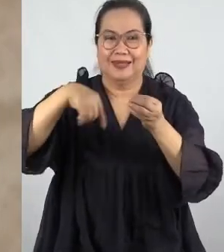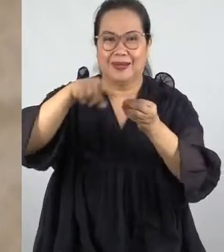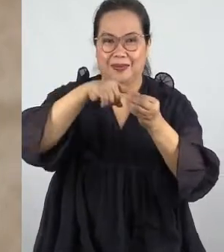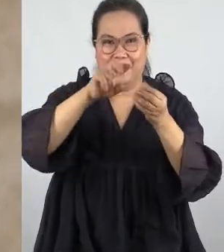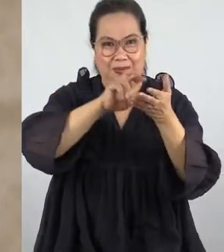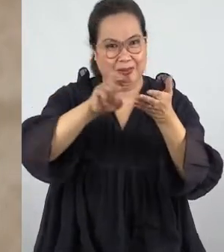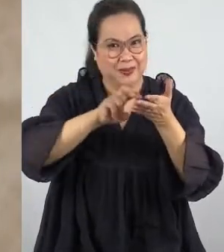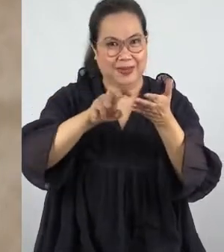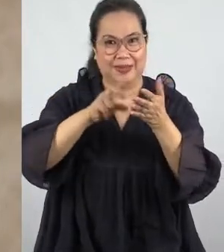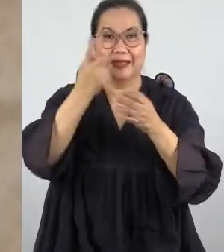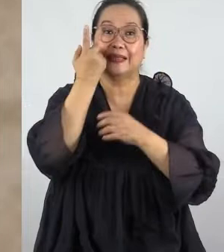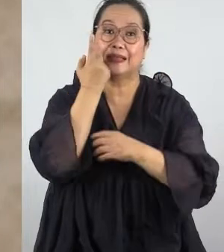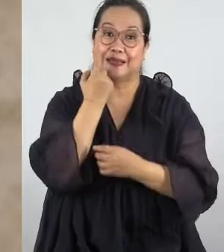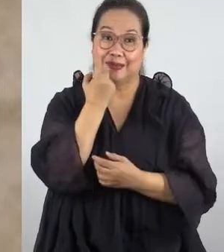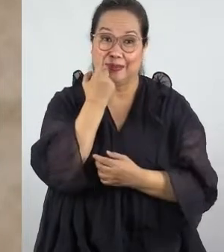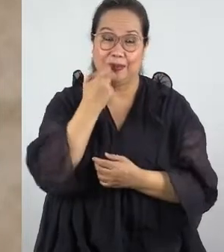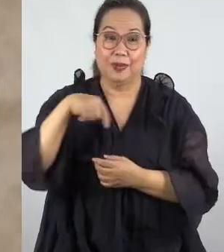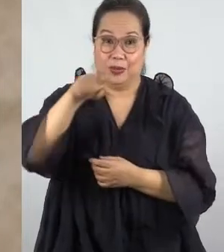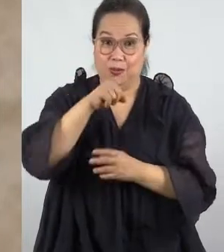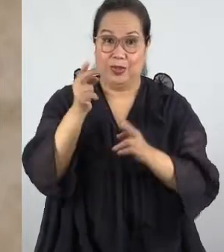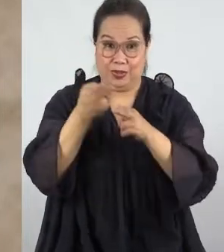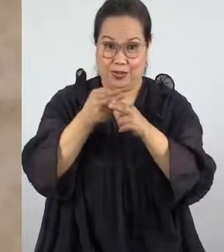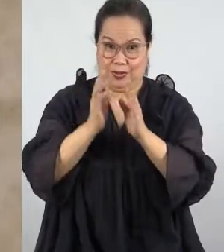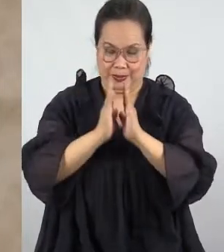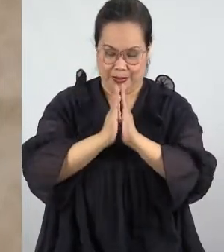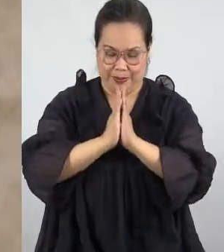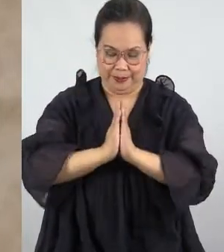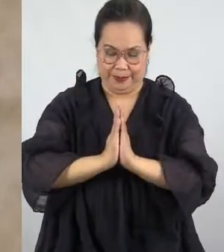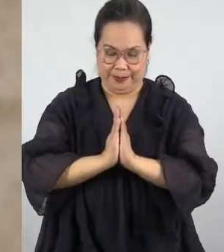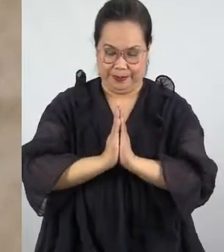binasa. Saglit po tayong manalangin.